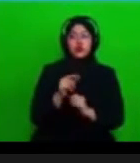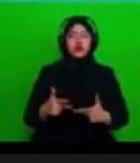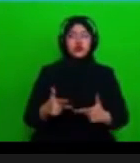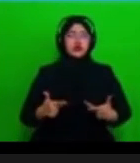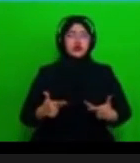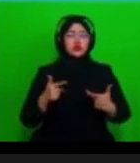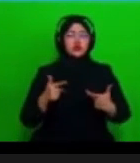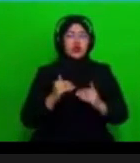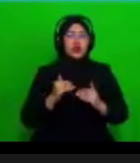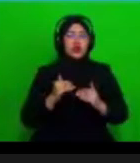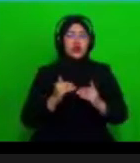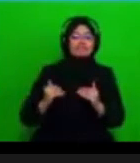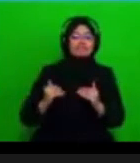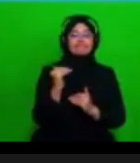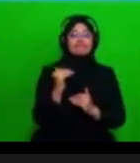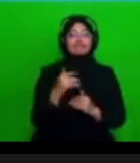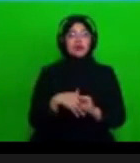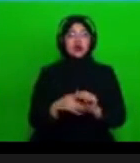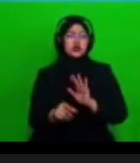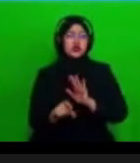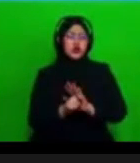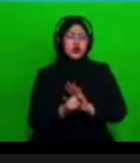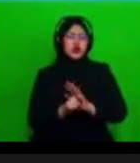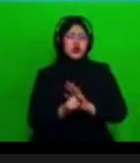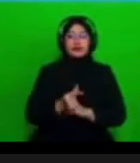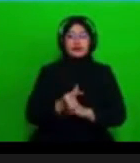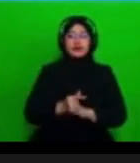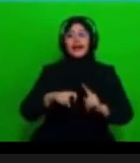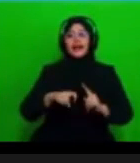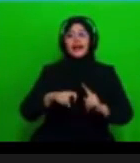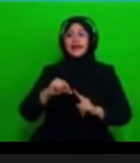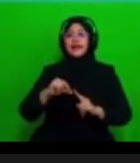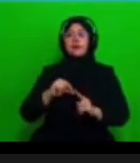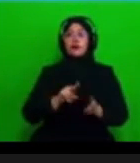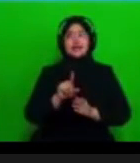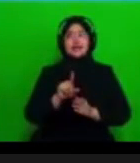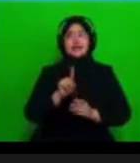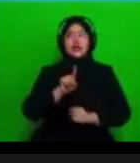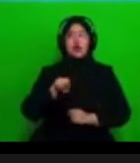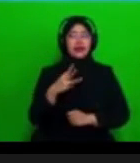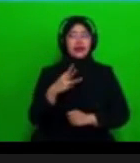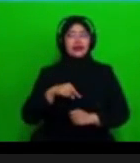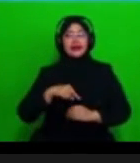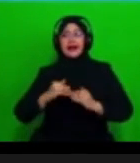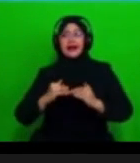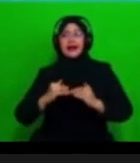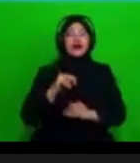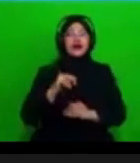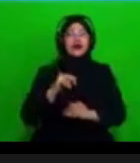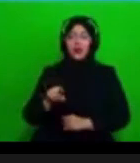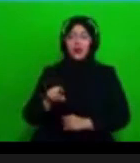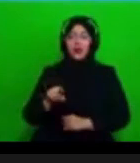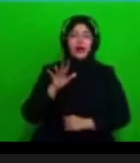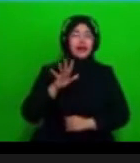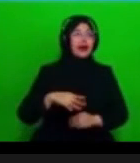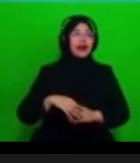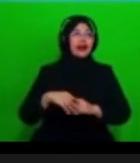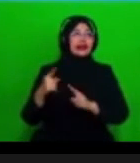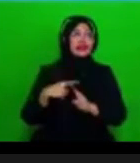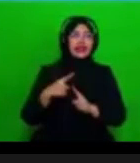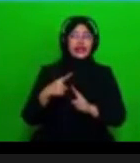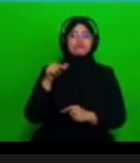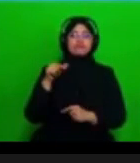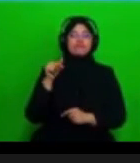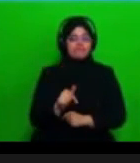yang lebih tinggi. Jadi di situ nomor 1 ada peningkatan anggaran KIP kuliah, semula 1,3 menjadi 2,5 triliun. Ini